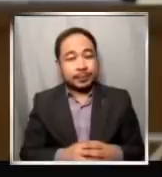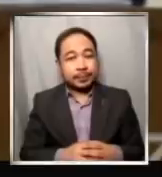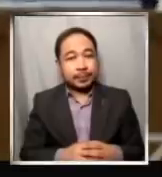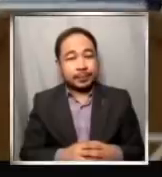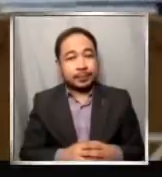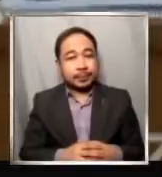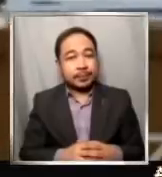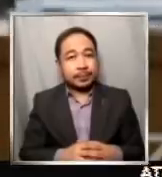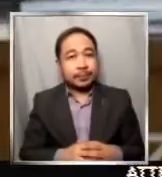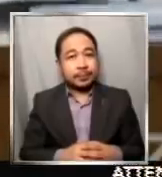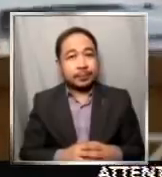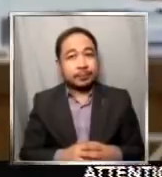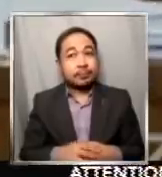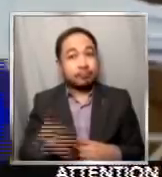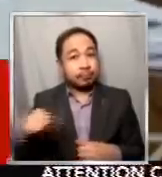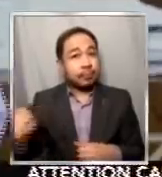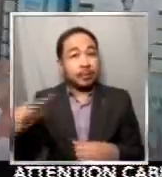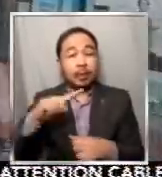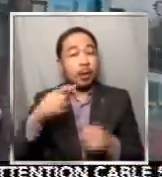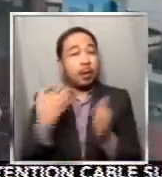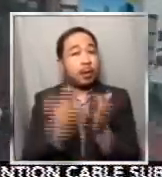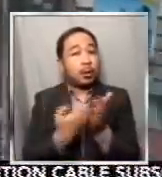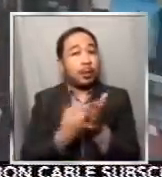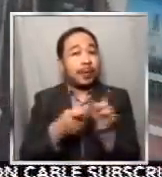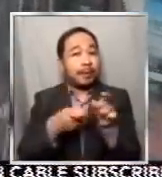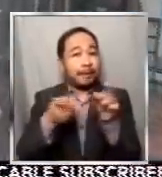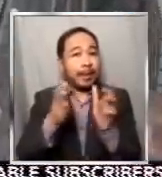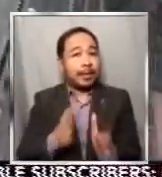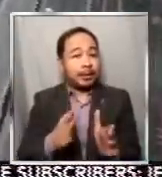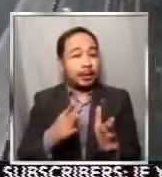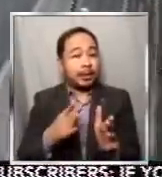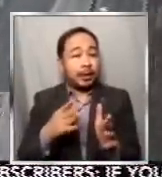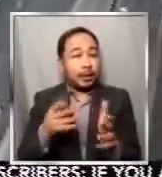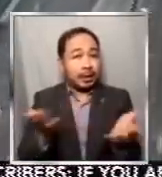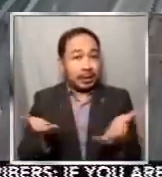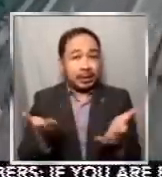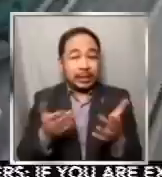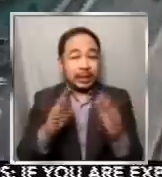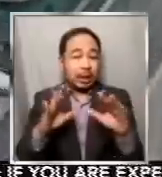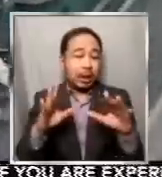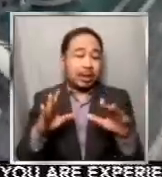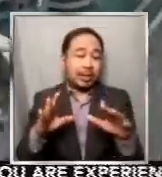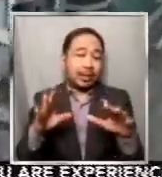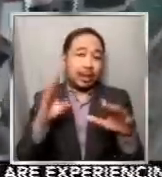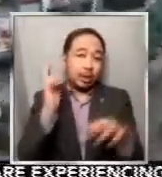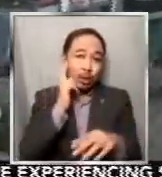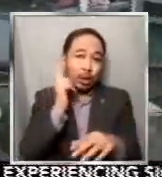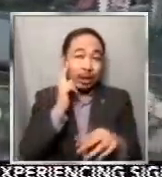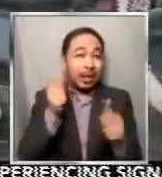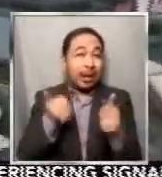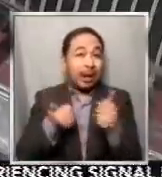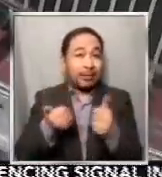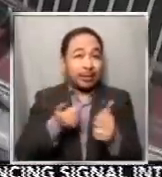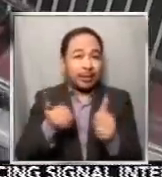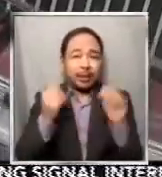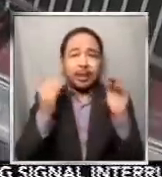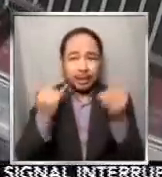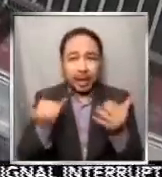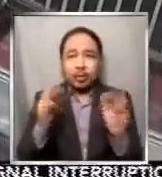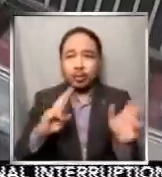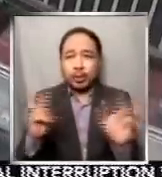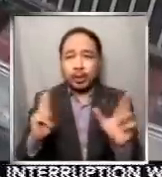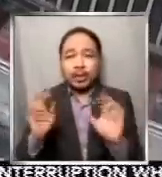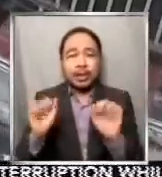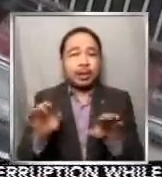Sabi ng mga economic managers ng Duterte administration, panahon na para mas buksan pa sa foreign investors ang mga